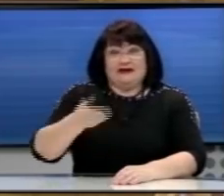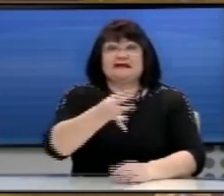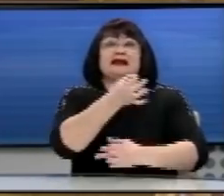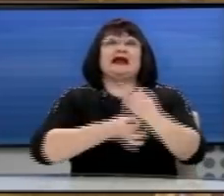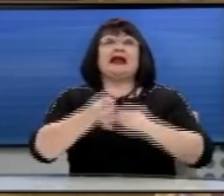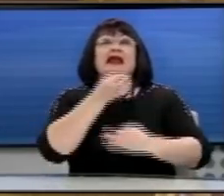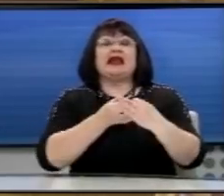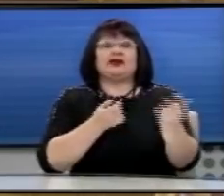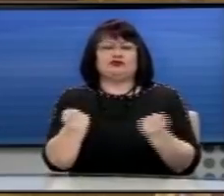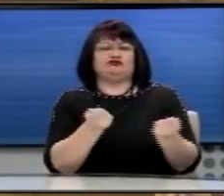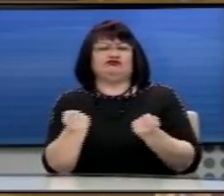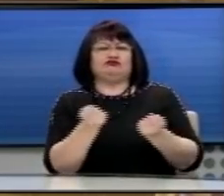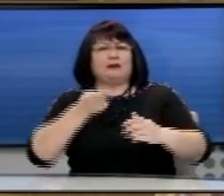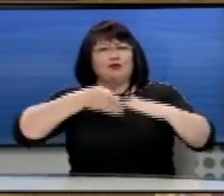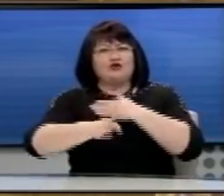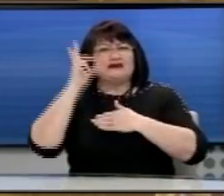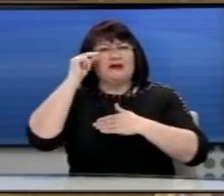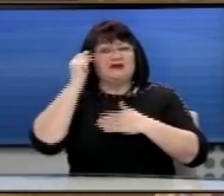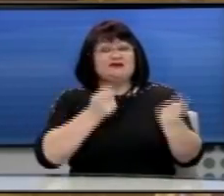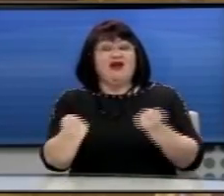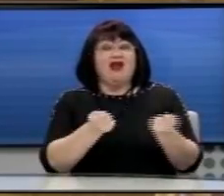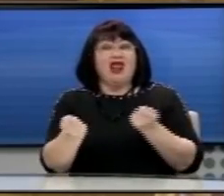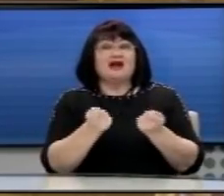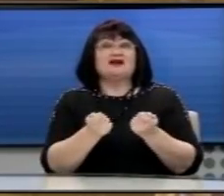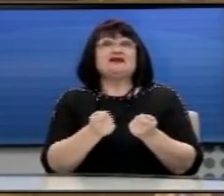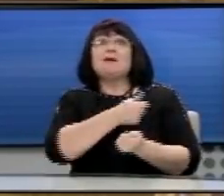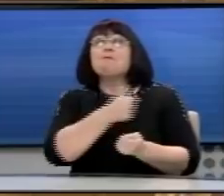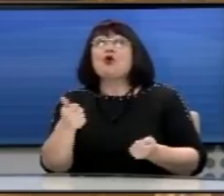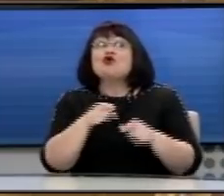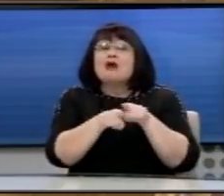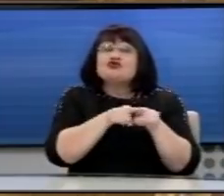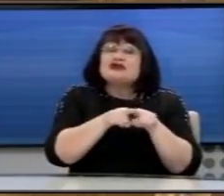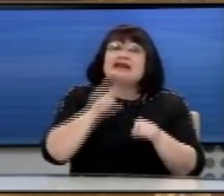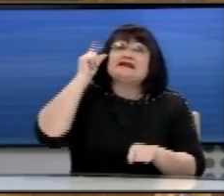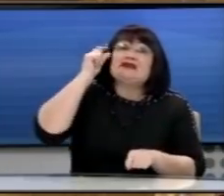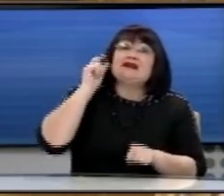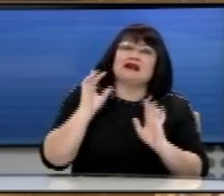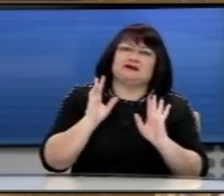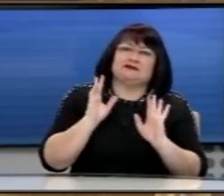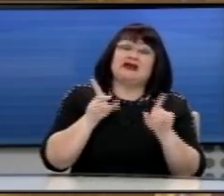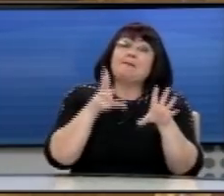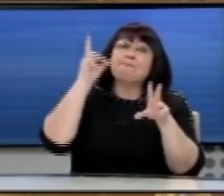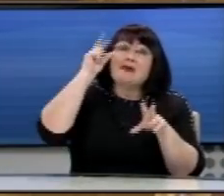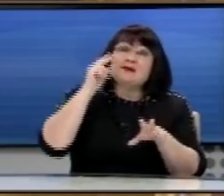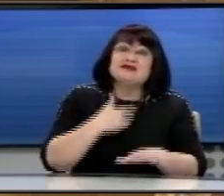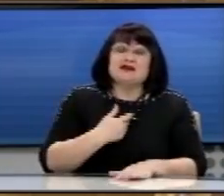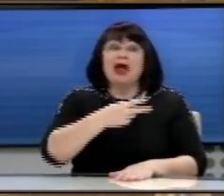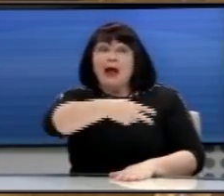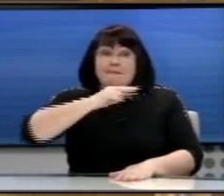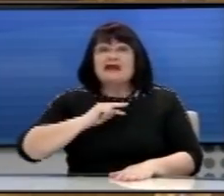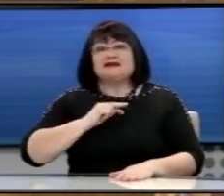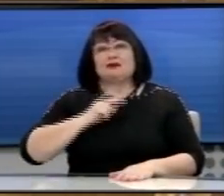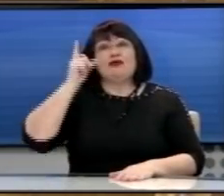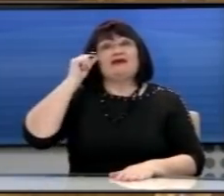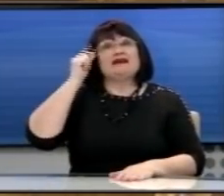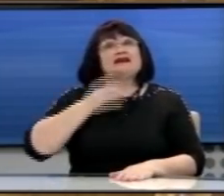ελεγχόμενη πρόσβαση στα πανεπιστήμια μόνο όσων έχουν σχέση με αυτά. Απαντήστε, θα έχουν πρόσβαση οι